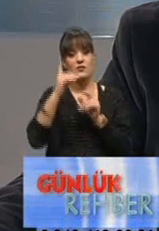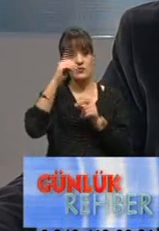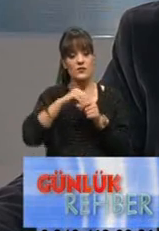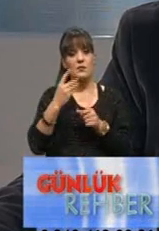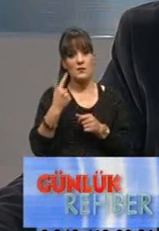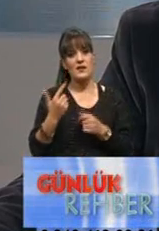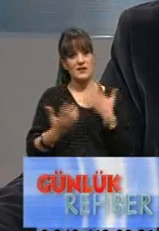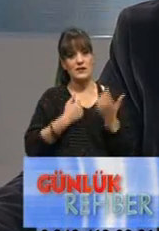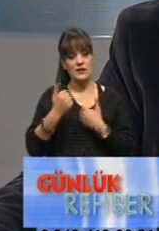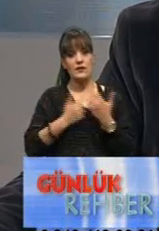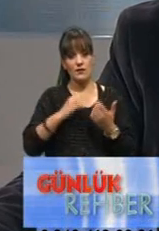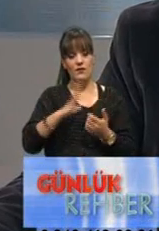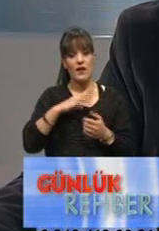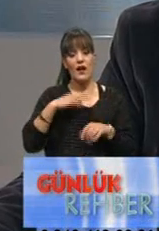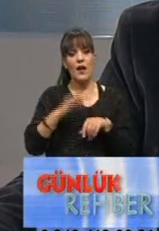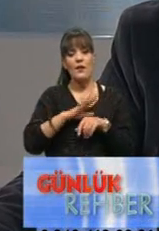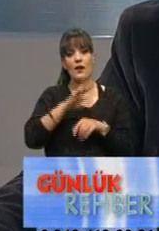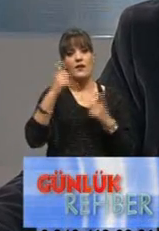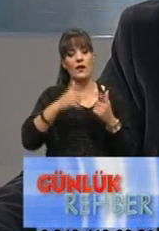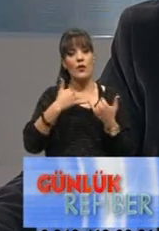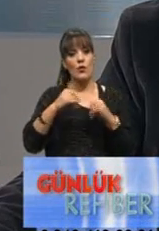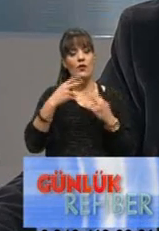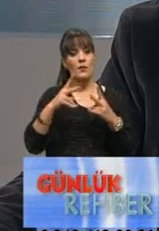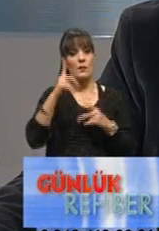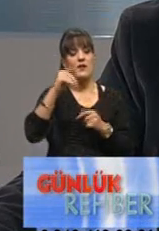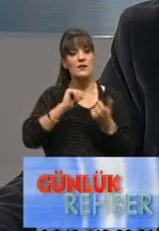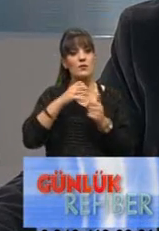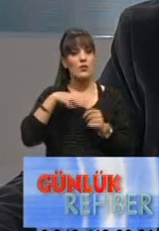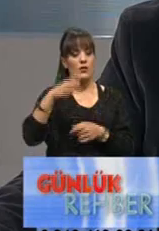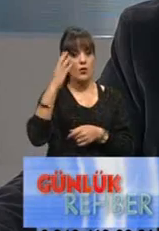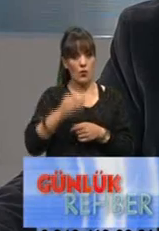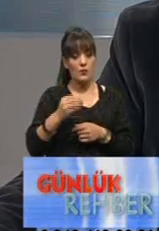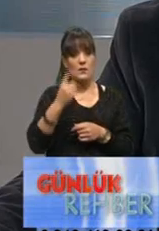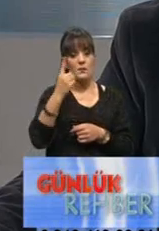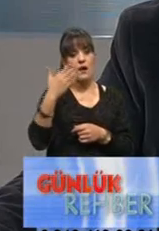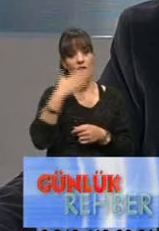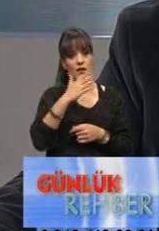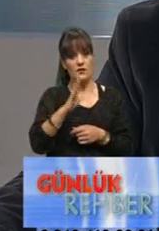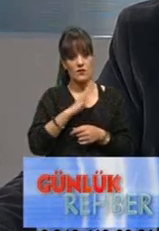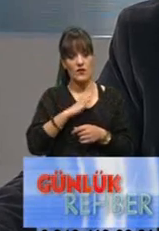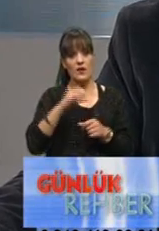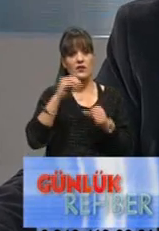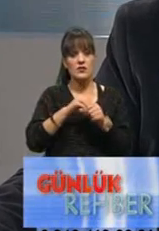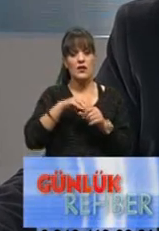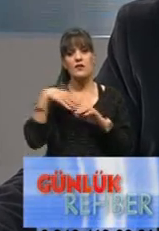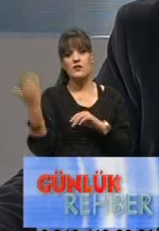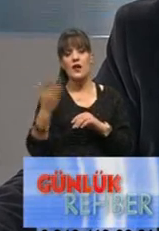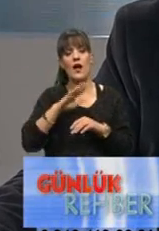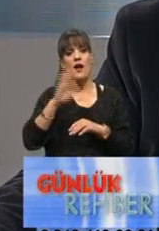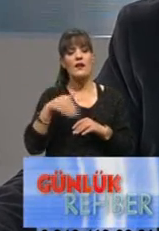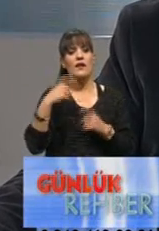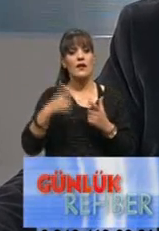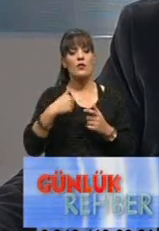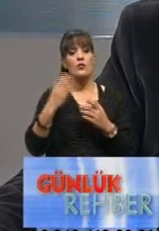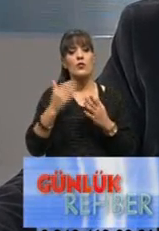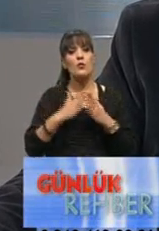hakikaten sıkıntılarımız var. Hemen hemen her yerde oynanabilen bir spor dalı olmasının da bir avantajı var. İçeride, dışarıda, her yerde tabii oynanabiliyor. Tabii